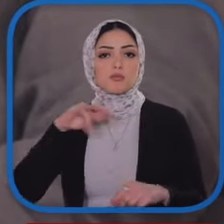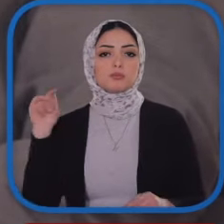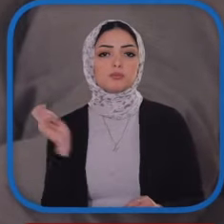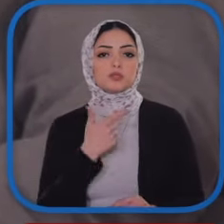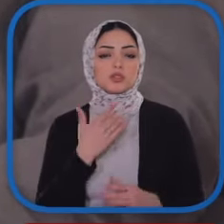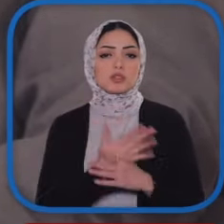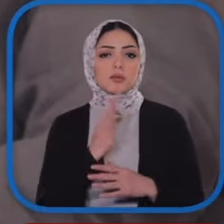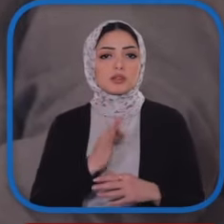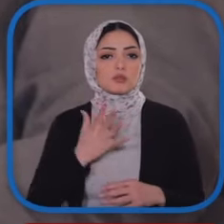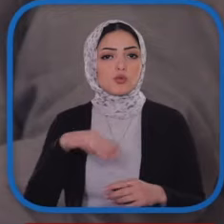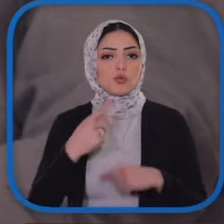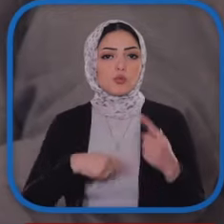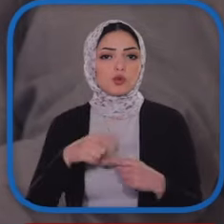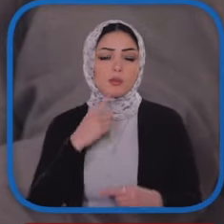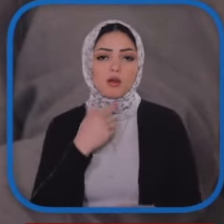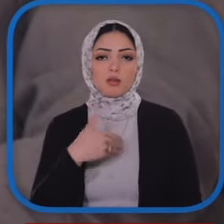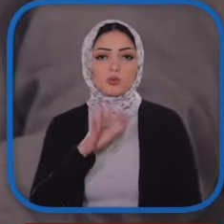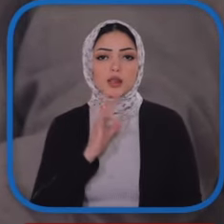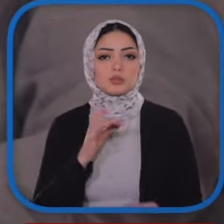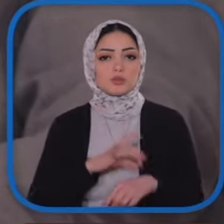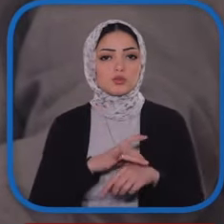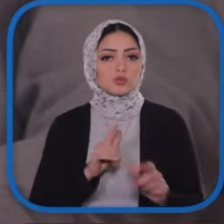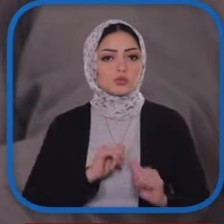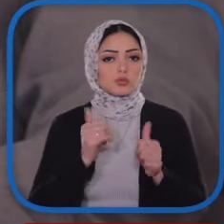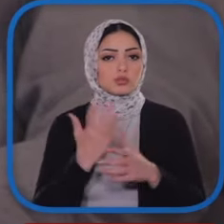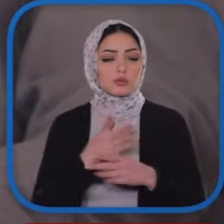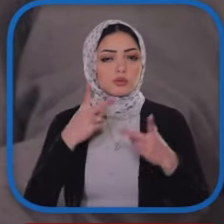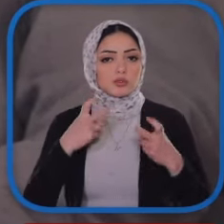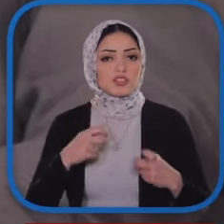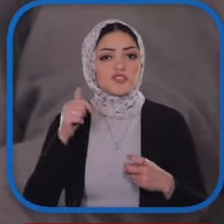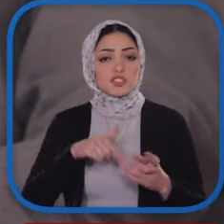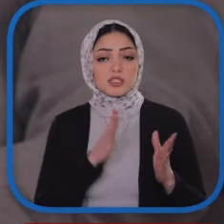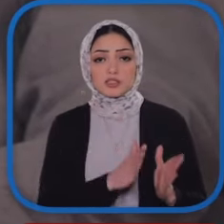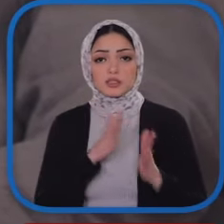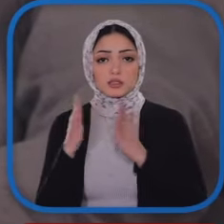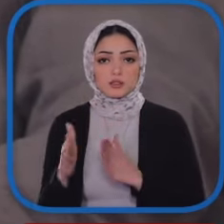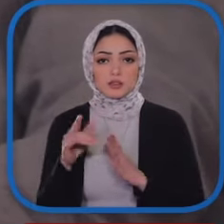هم يخضعوا لإجراءات متابعة مستمرة. أما هناك شريحة تانية اللي هي